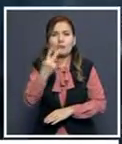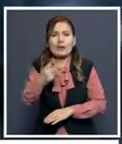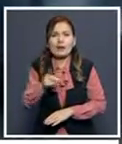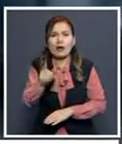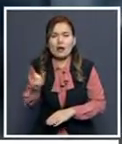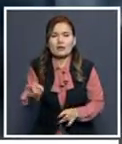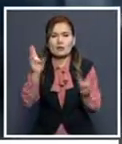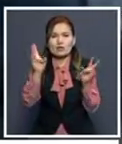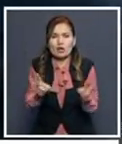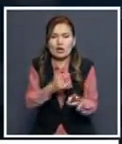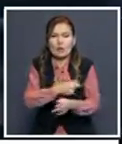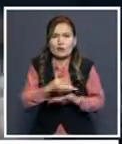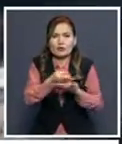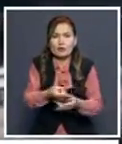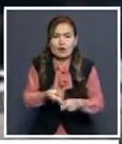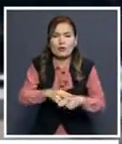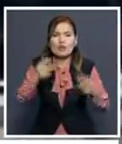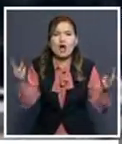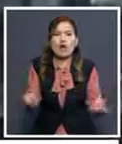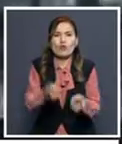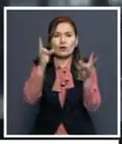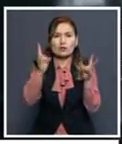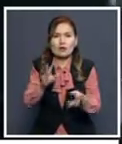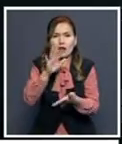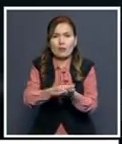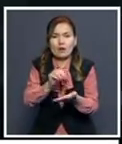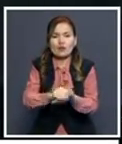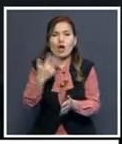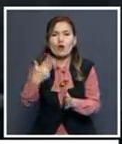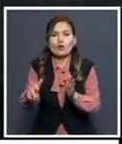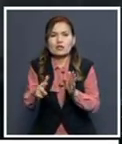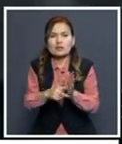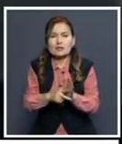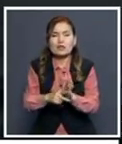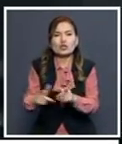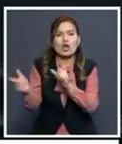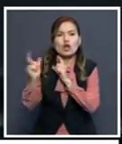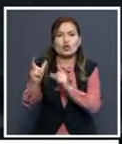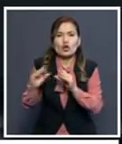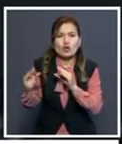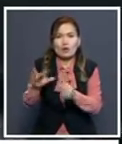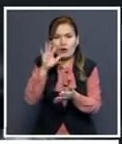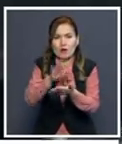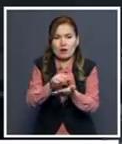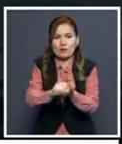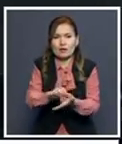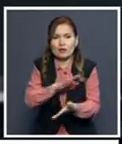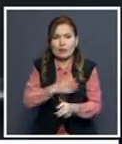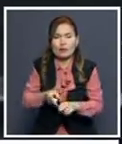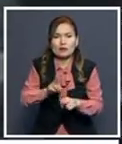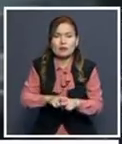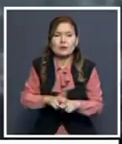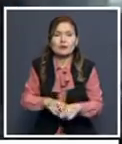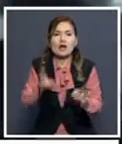бүгін таңертең болды. Жарылыстан лезде өрт тұтанып, лапылдаған жалын 38 жүк көлігі мен 12 жеңіл машинаны шарпыған. Төтенше жағдай